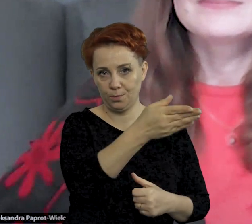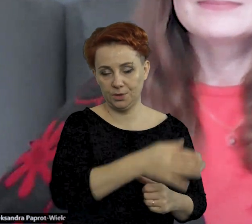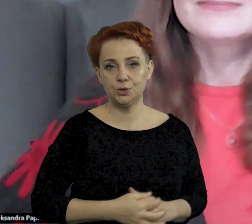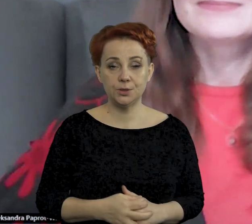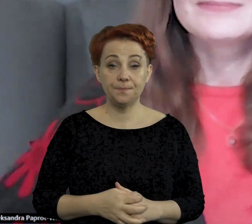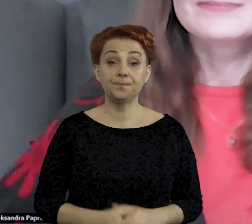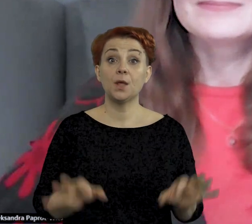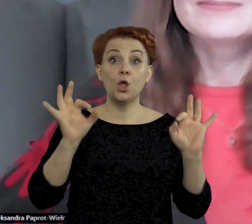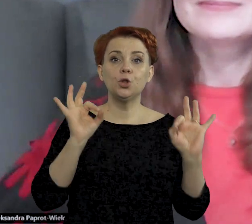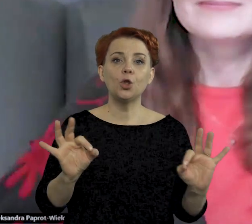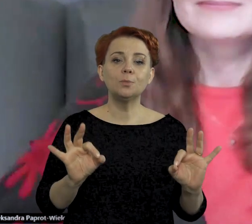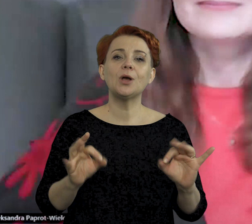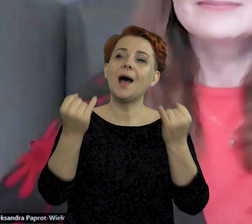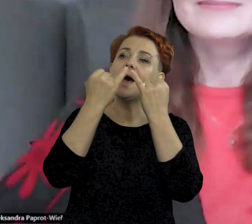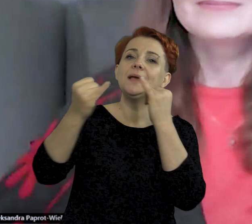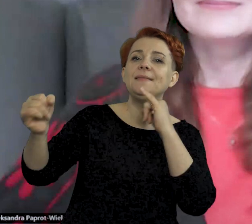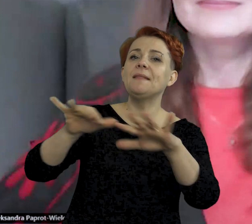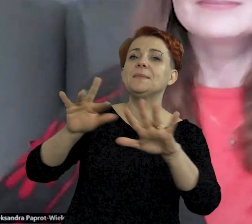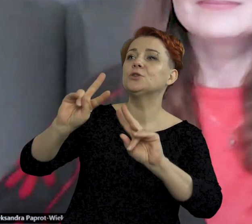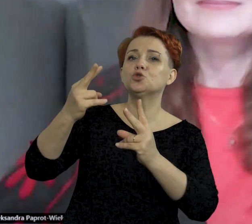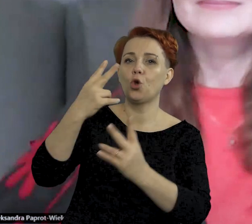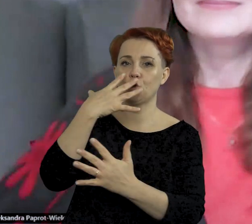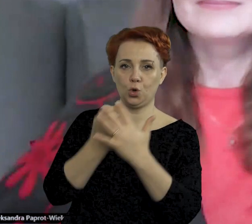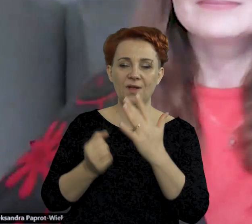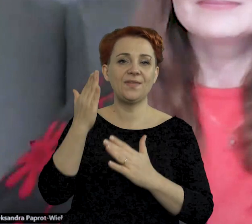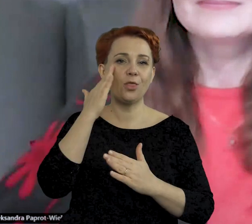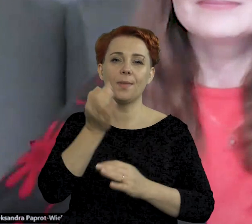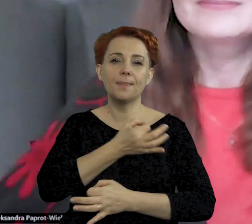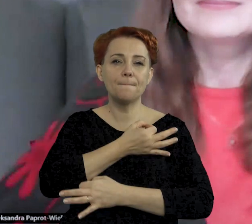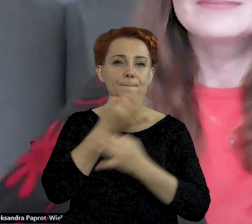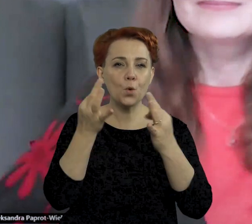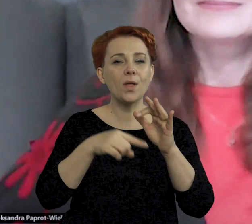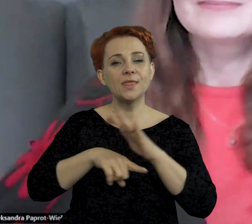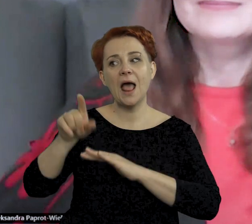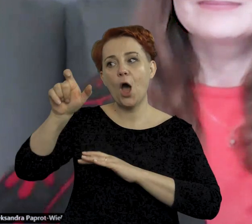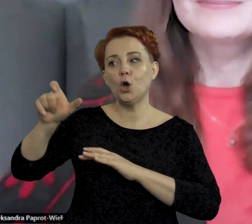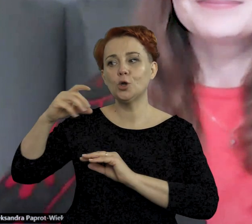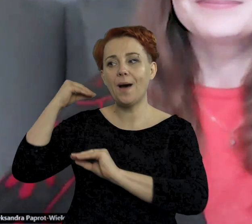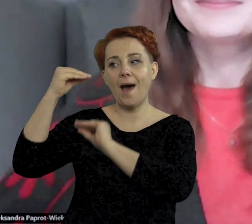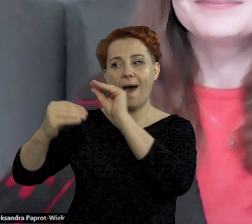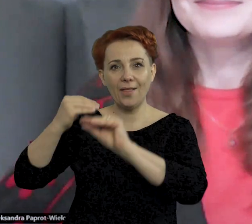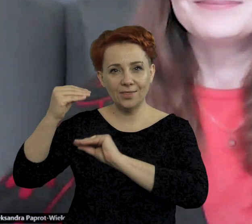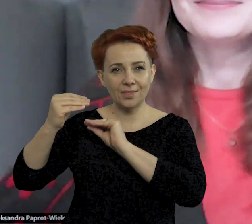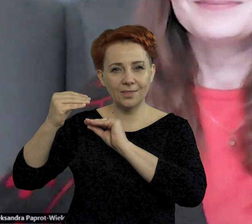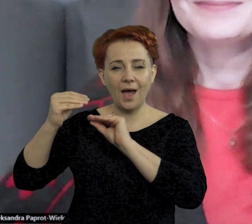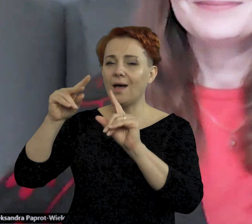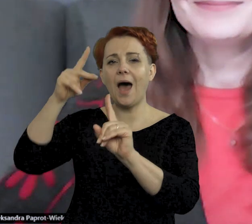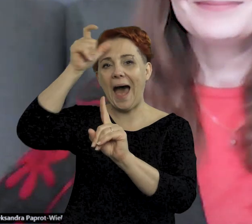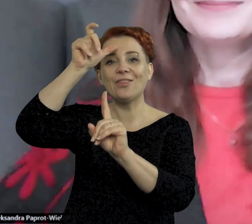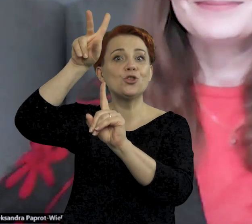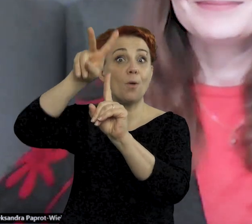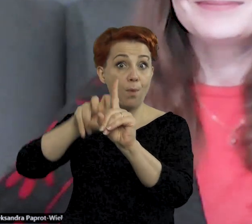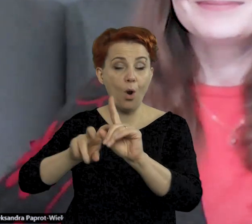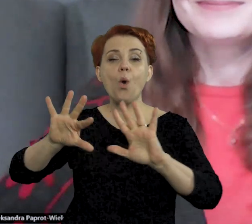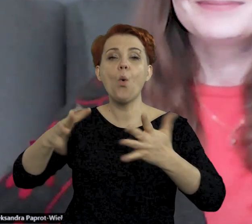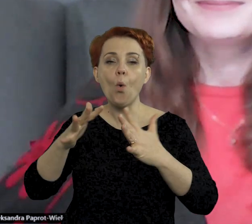razie z jakich źródeł jeszcze warto korzystać? Wiadomo, że najlepsze źródło dla antropologa, antropolożki to są badania terenowe i